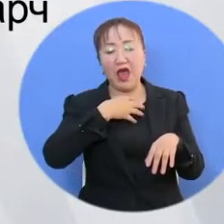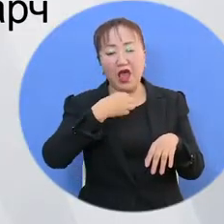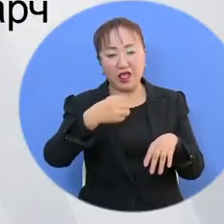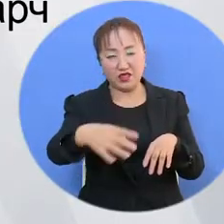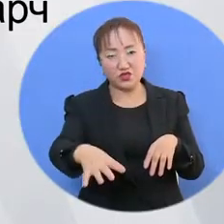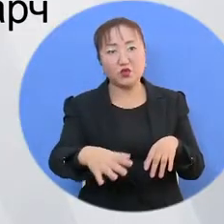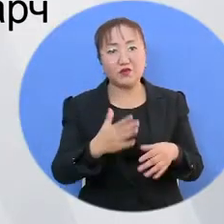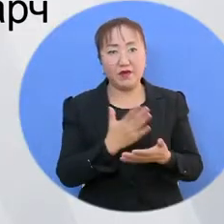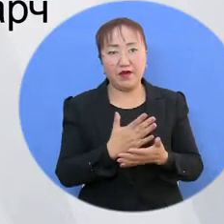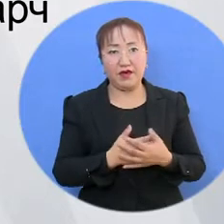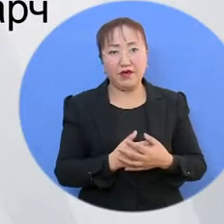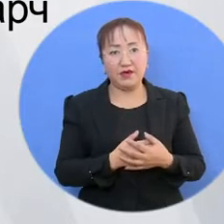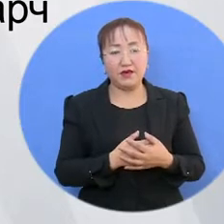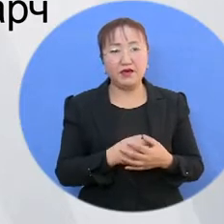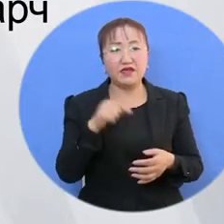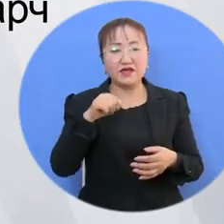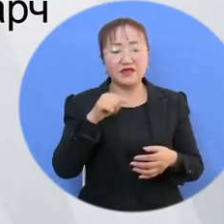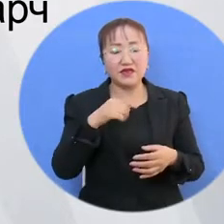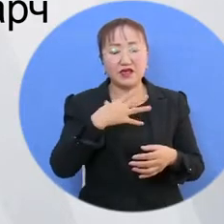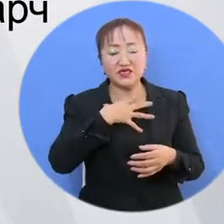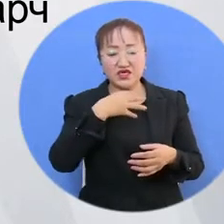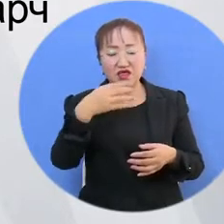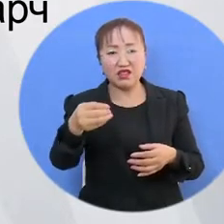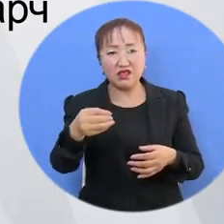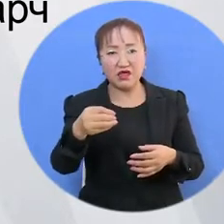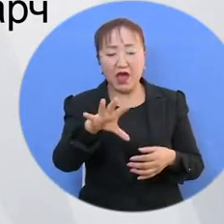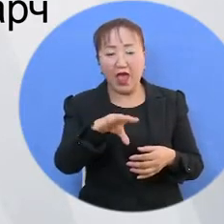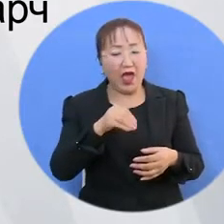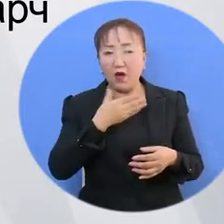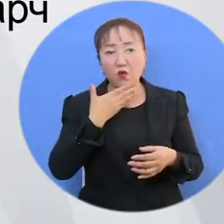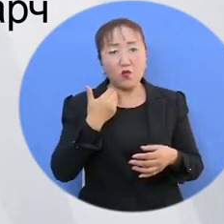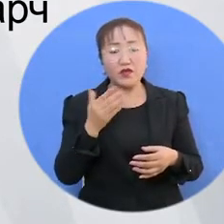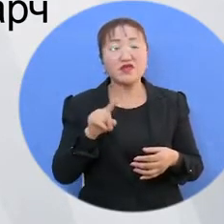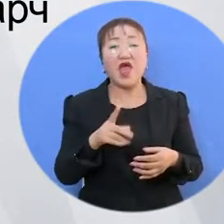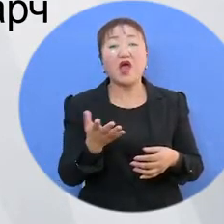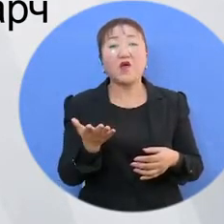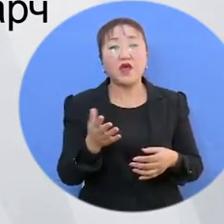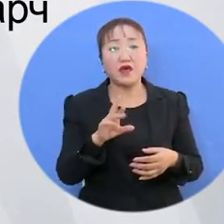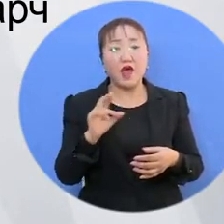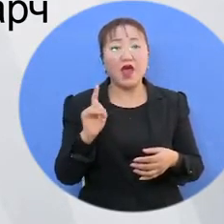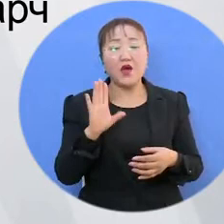гадагшлуулдаг. Хэрвээ энэ алдагдсан шингэн нөхөхгүй бол яах вэ хүүхдүүдээ? Та нар юу гэж бодож байна?